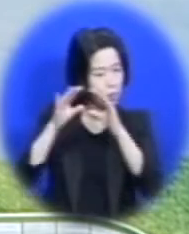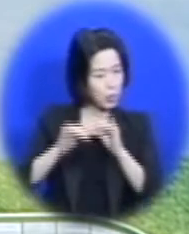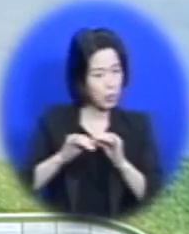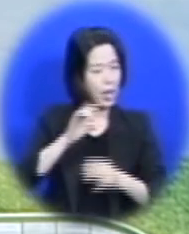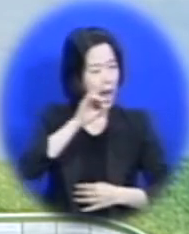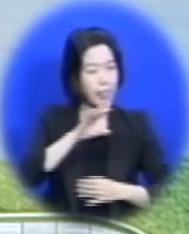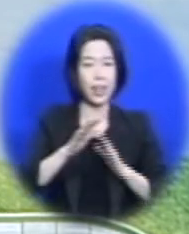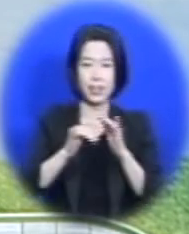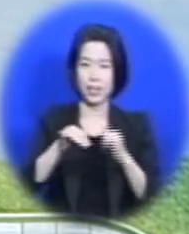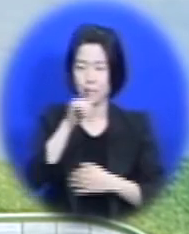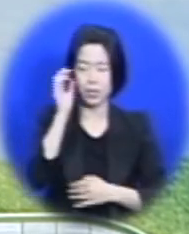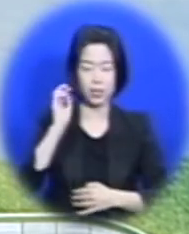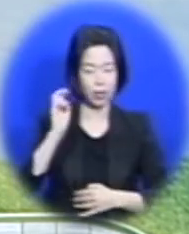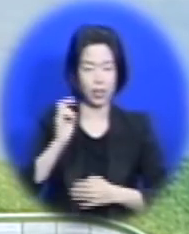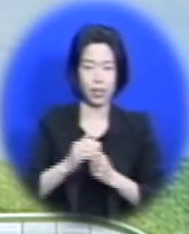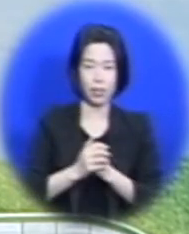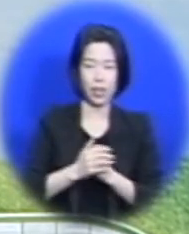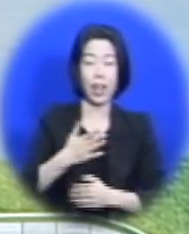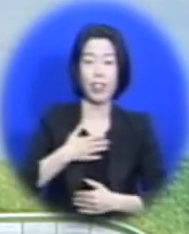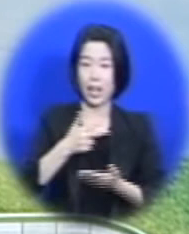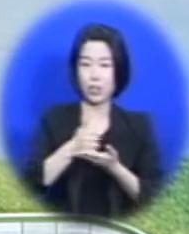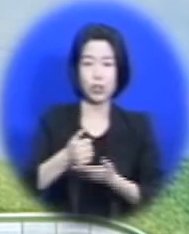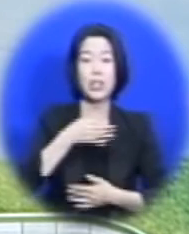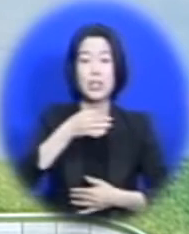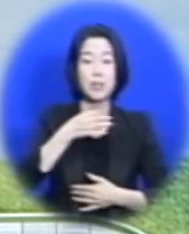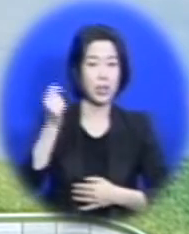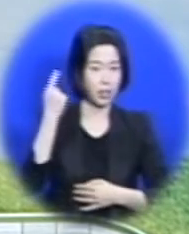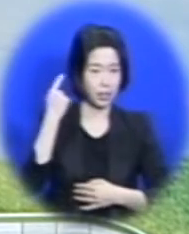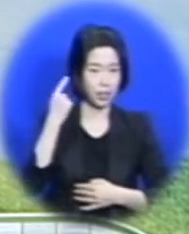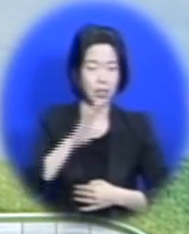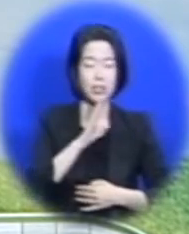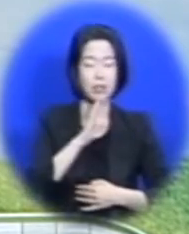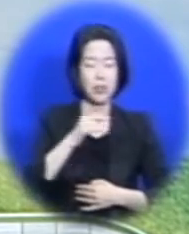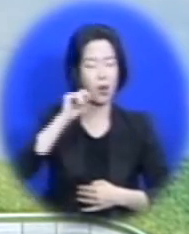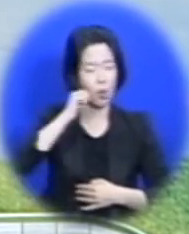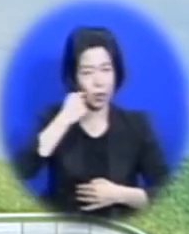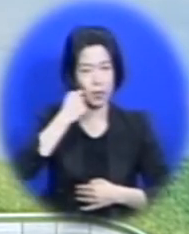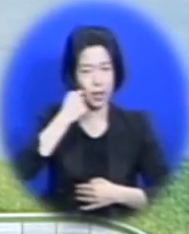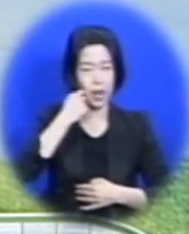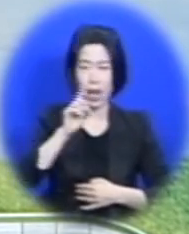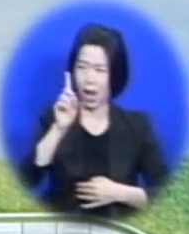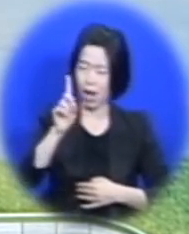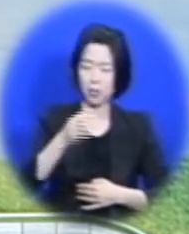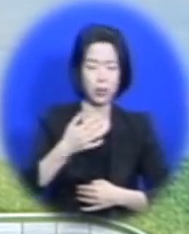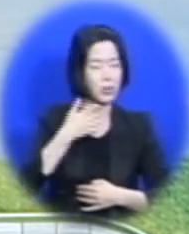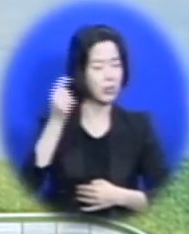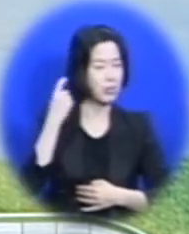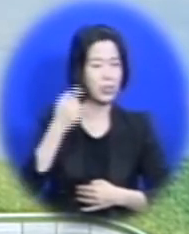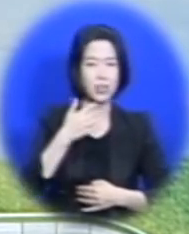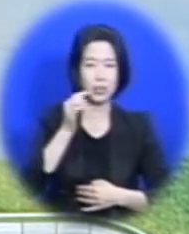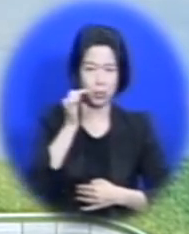되시는 분들이 계실 겁니다. 나는 주님의 음성을 듣는 것이 참 어렵다. 한 번도 듣지